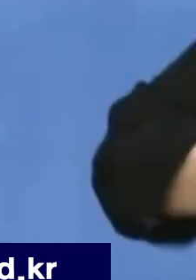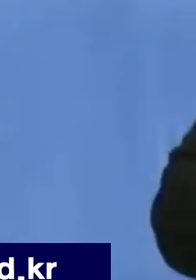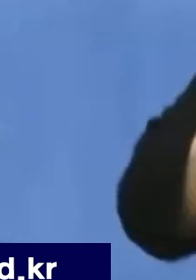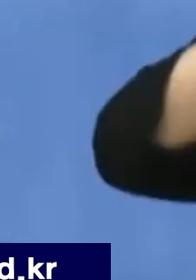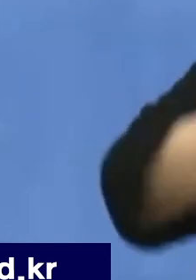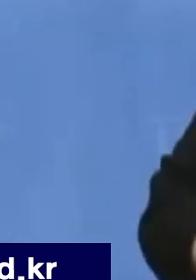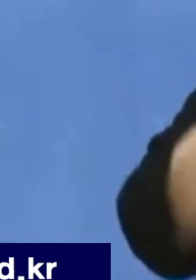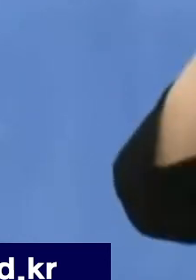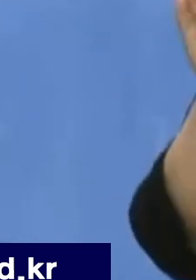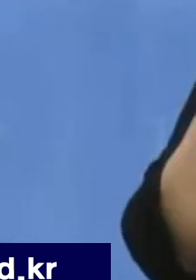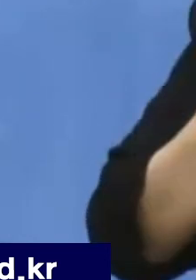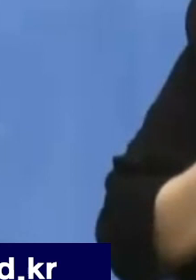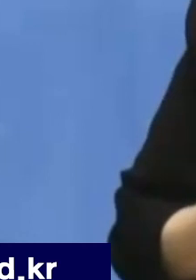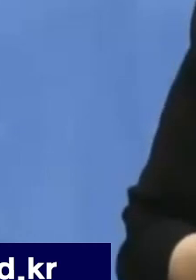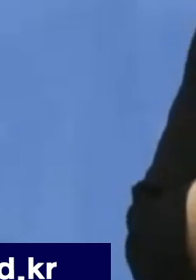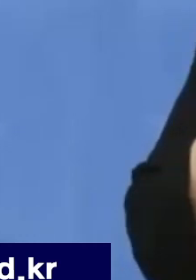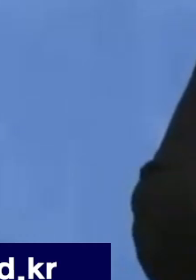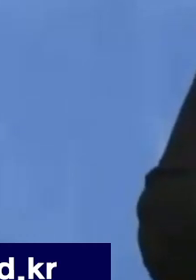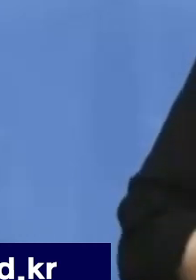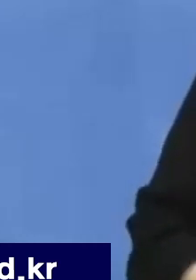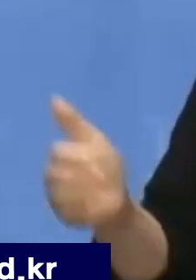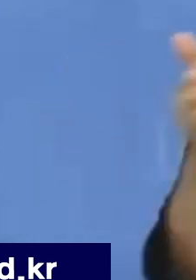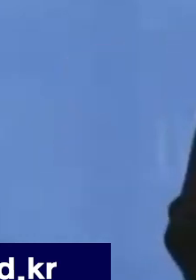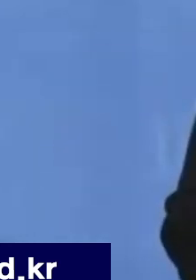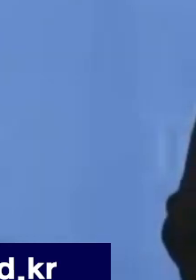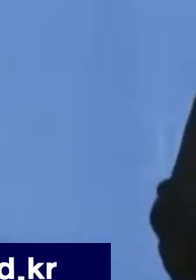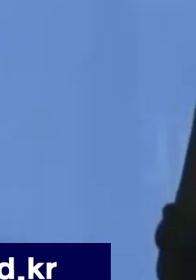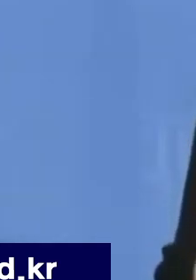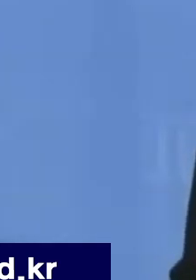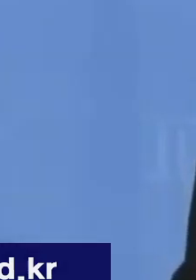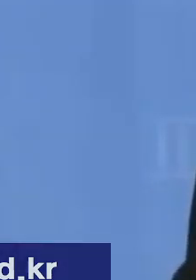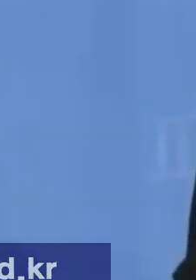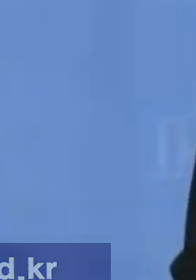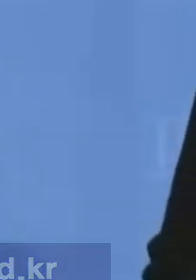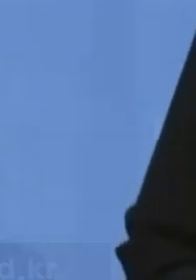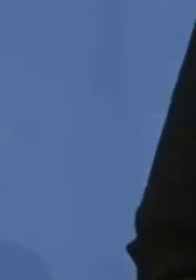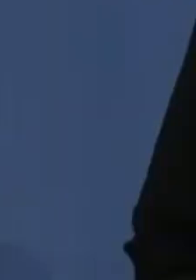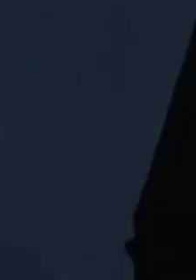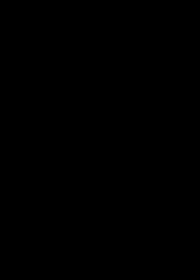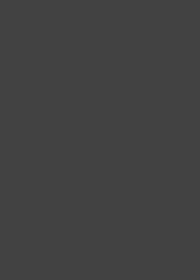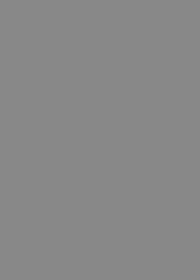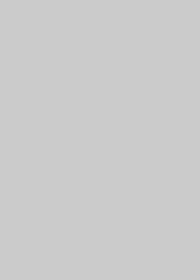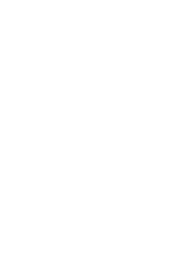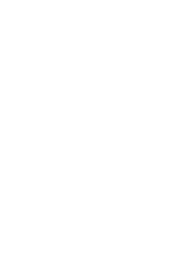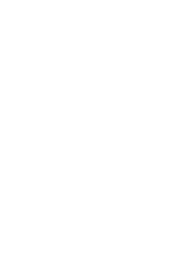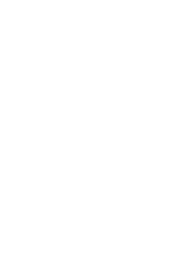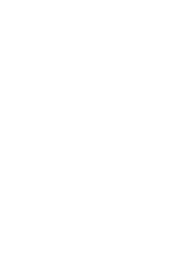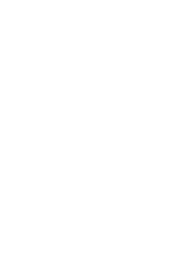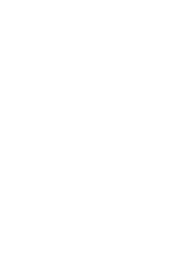돌아보고 자중할 것을 촉구한다. 이상입니다.